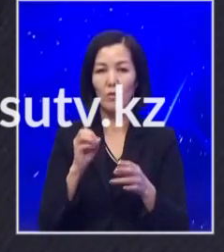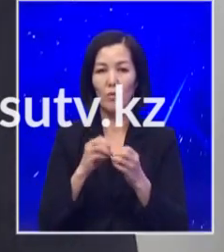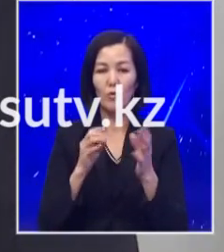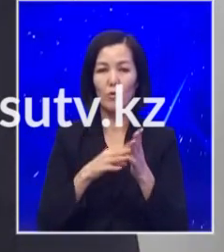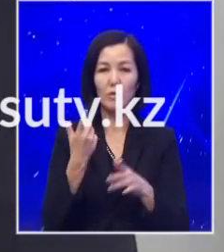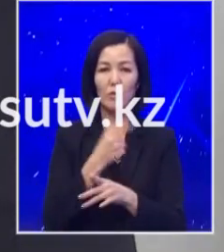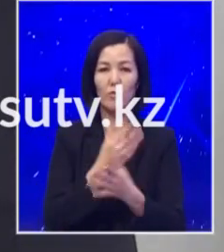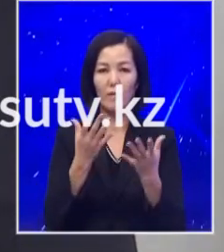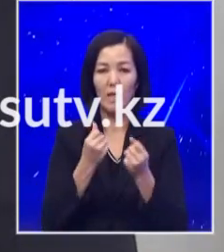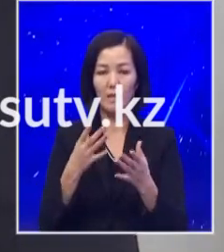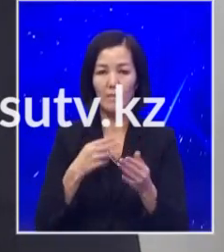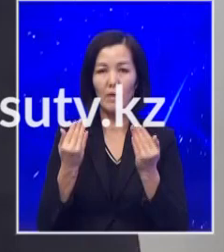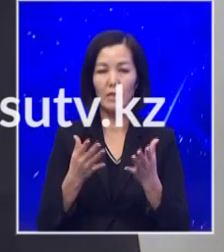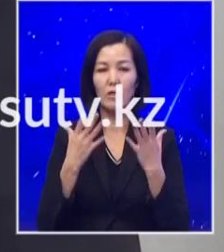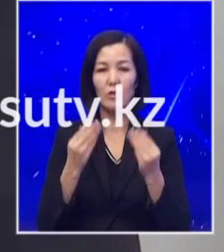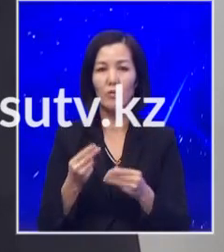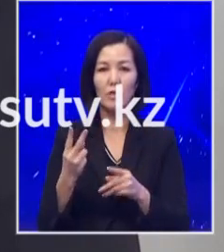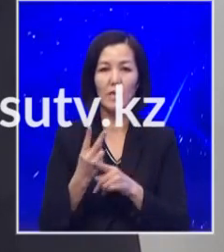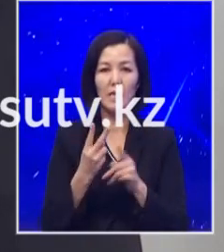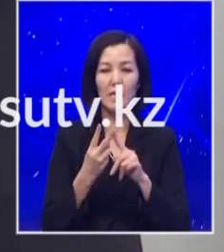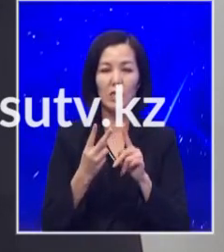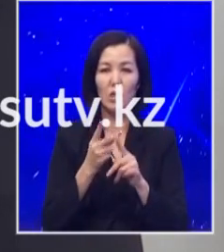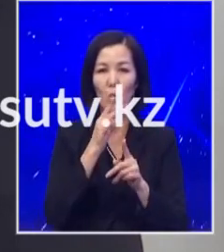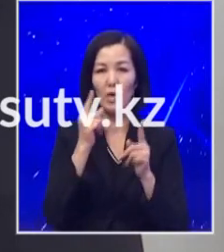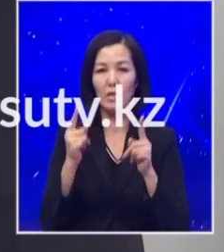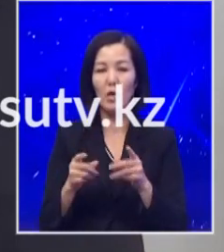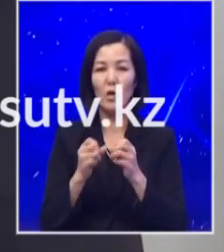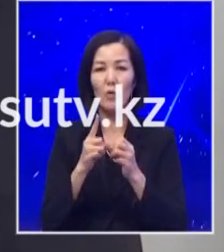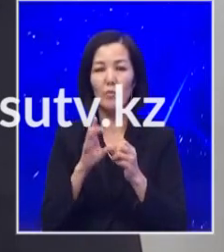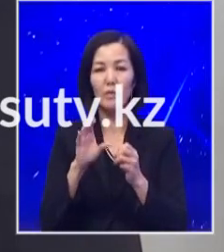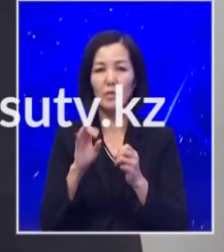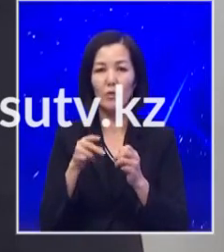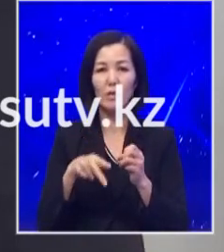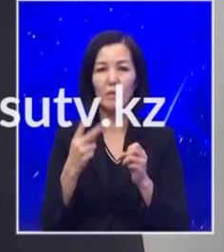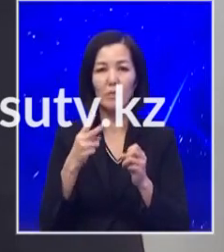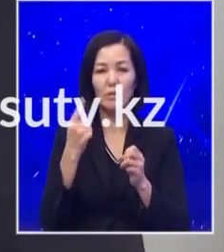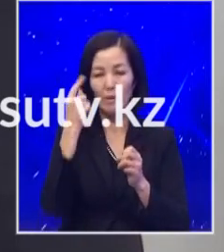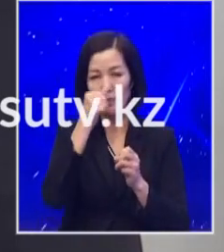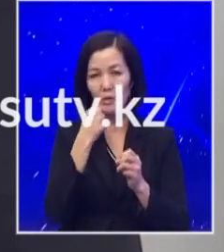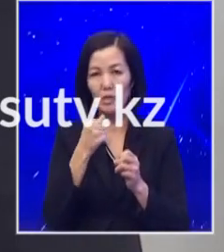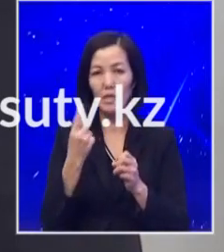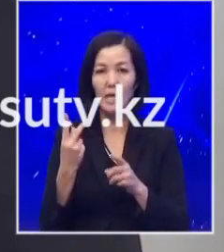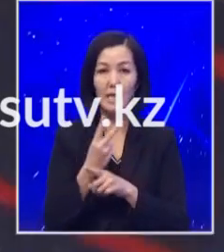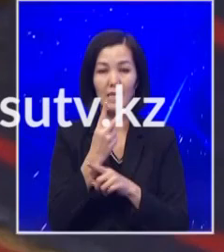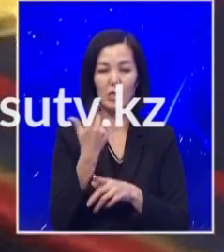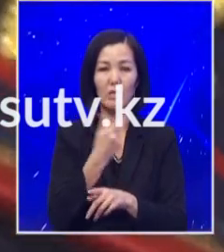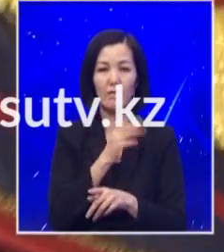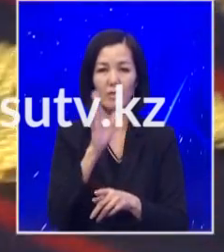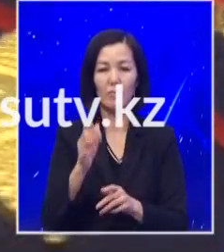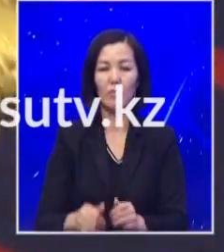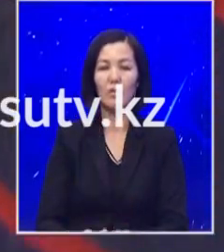екпесін алдық. Қазіргі таңда екінші кезеңі 11 сәуір 2021 жылы екінші екпені аламыз.